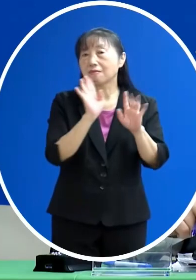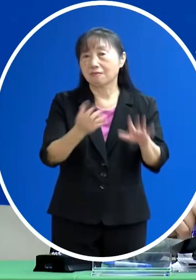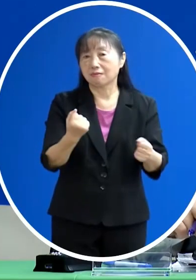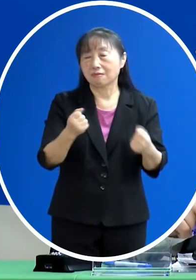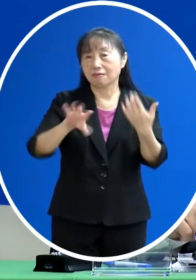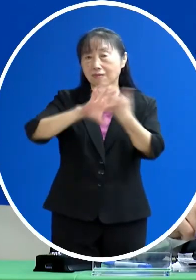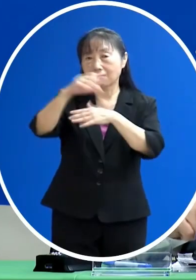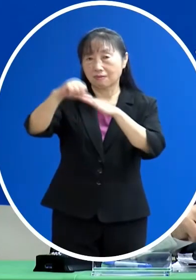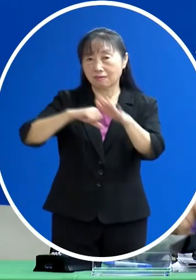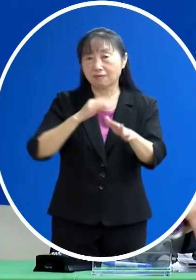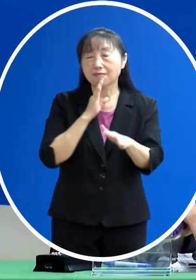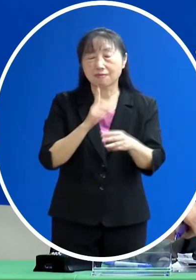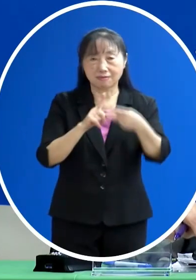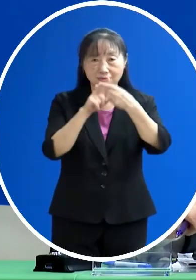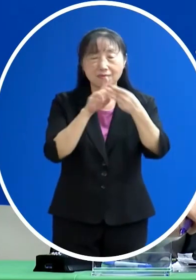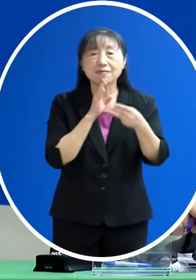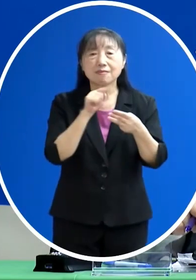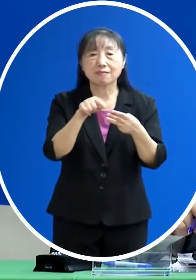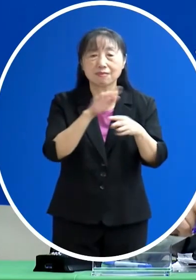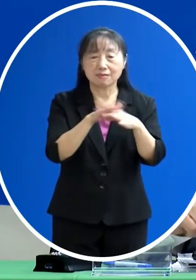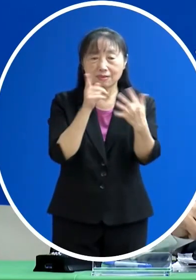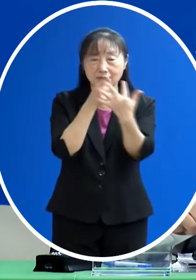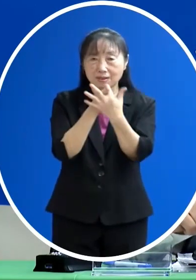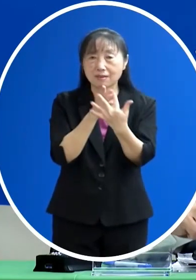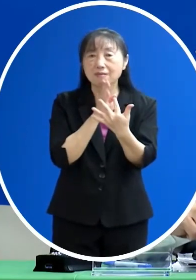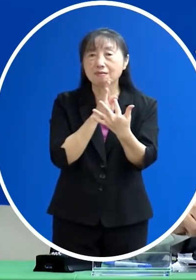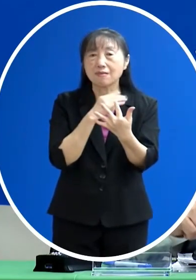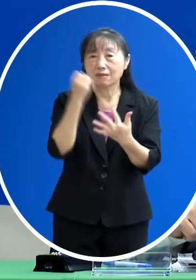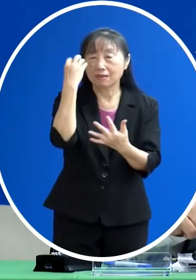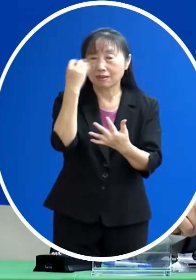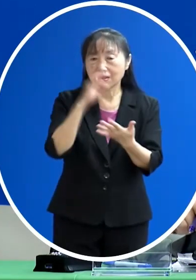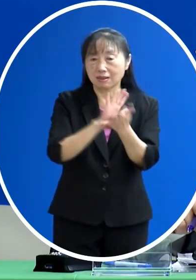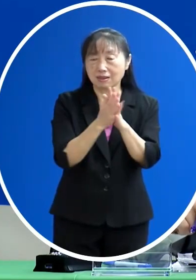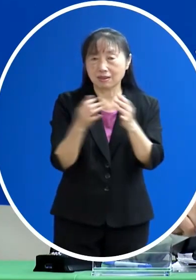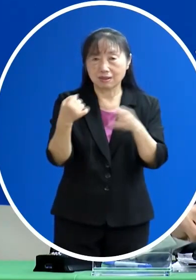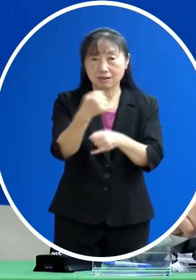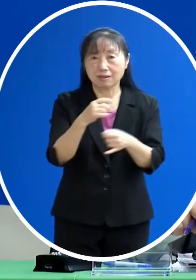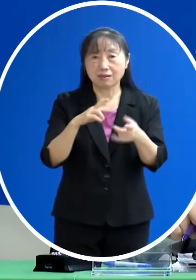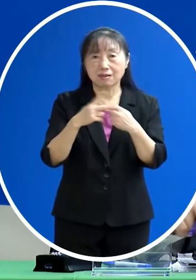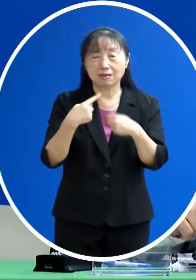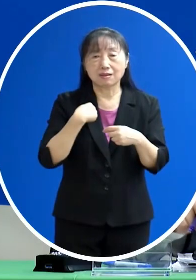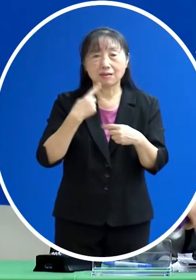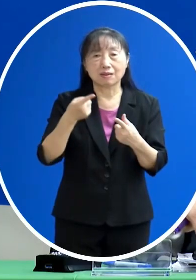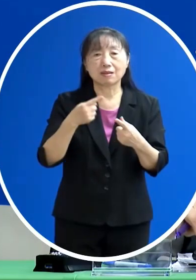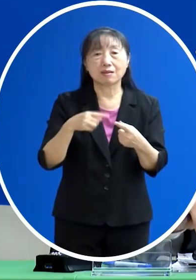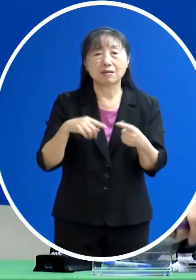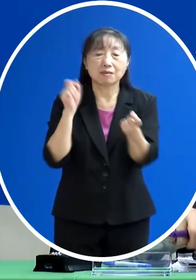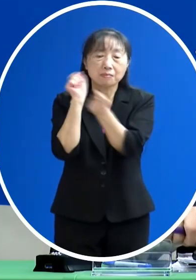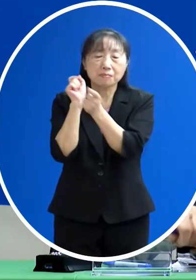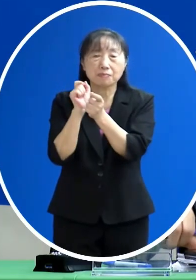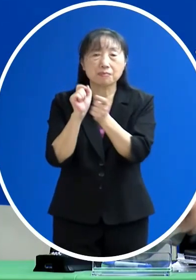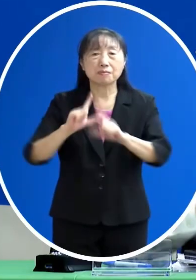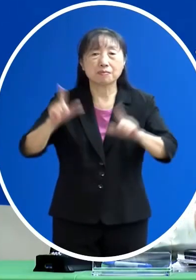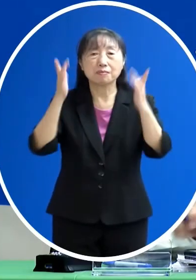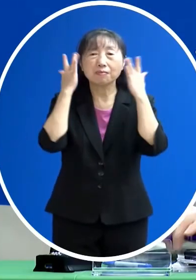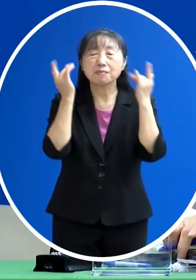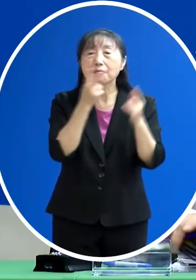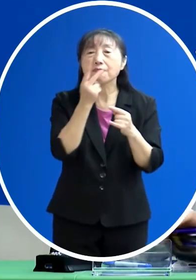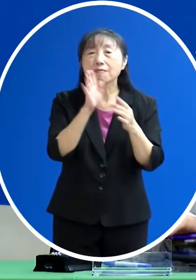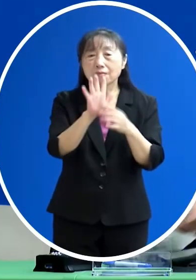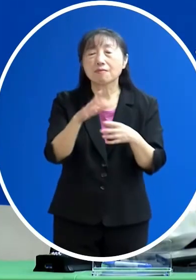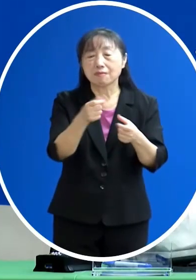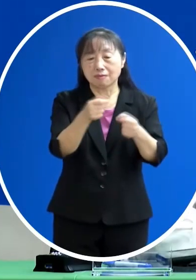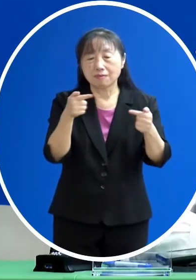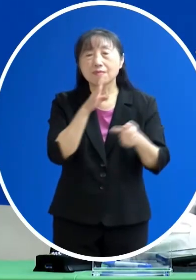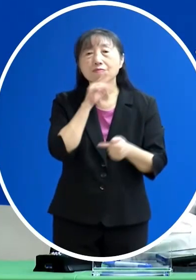境外移入这边，其实还是主要会检出到的这个新兴变异株，可能跟我们在邻近的东南亚的国家都还有 XBB